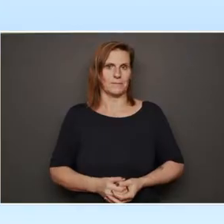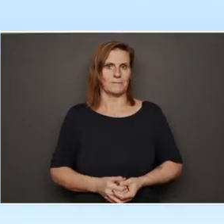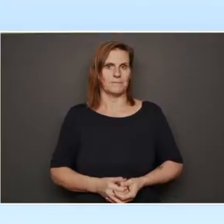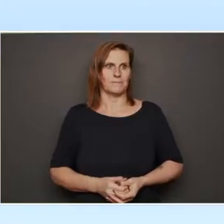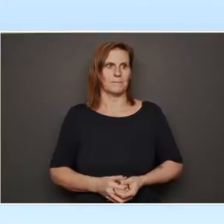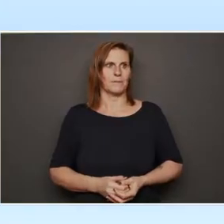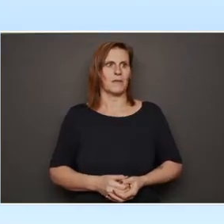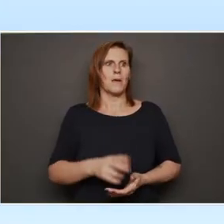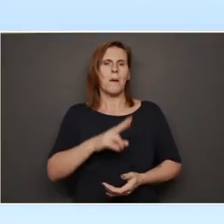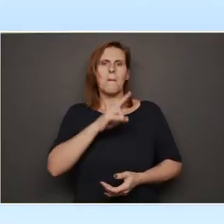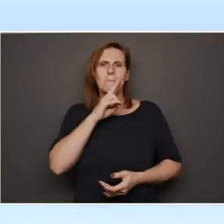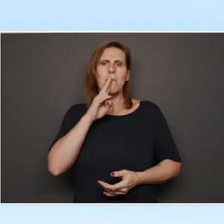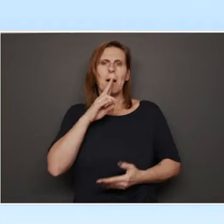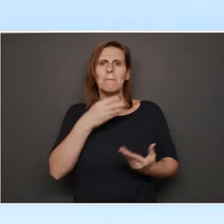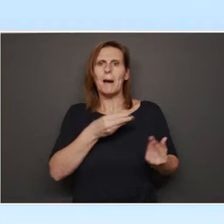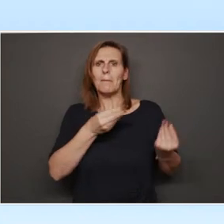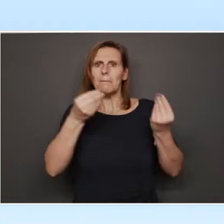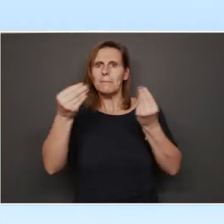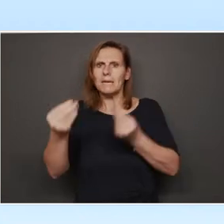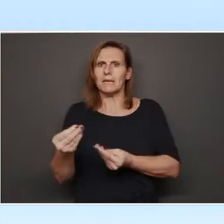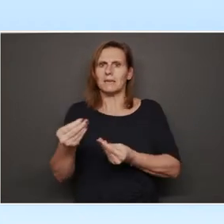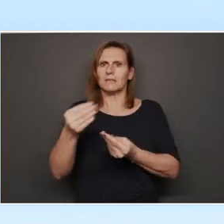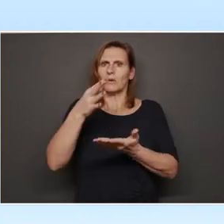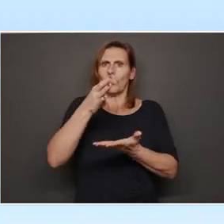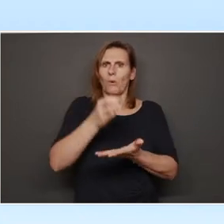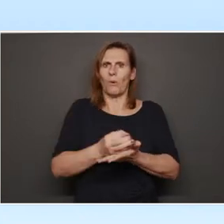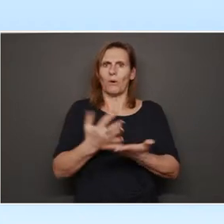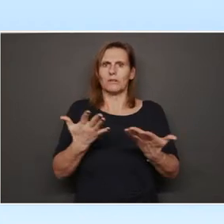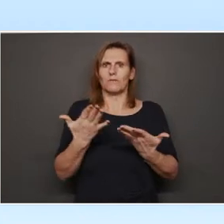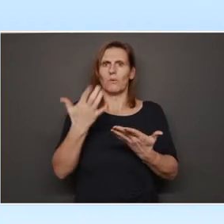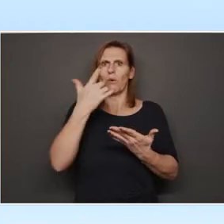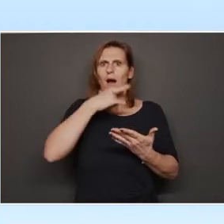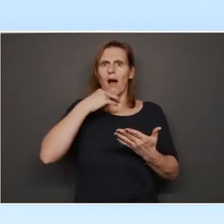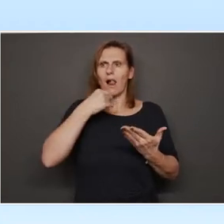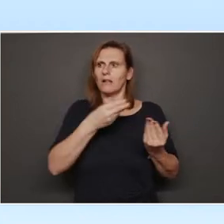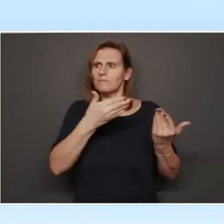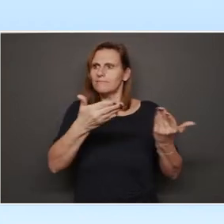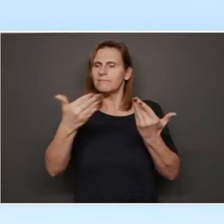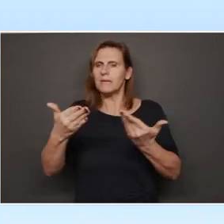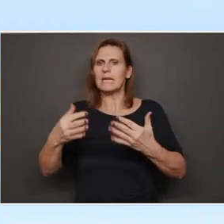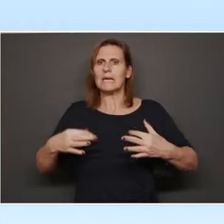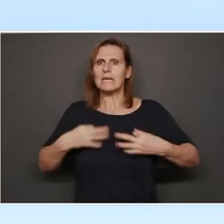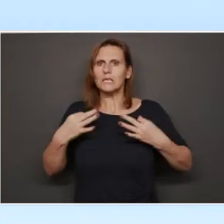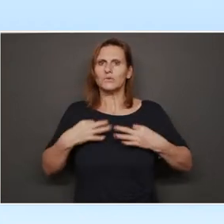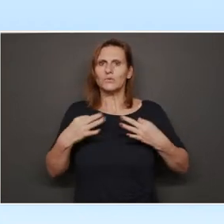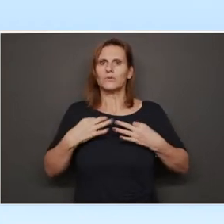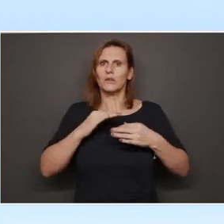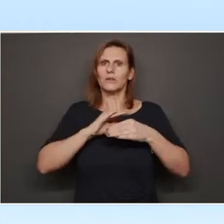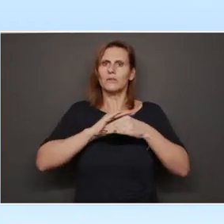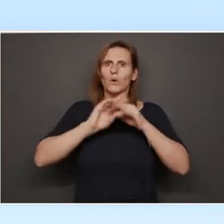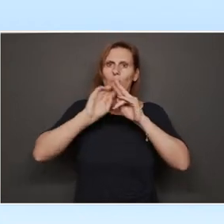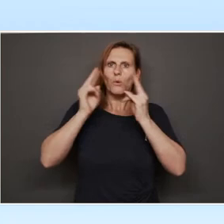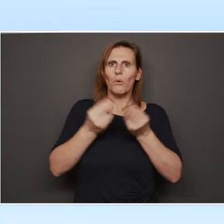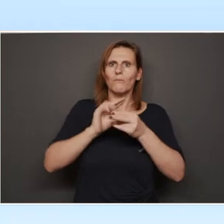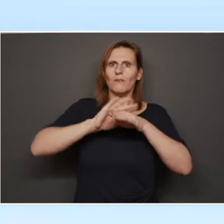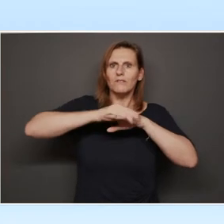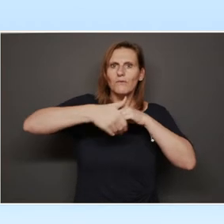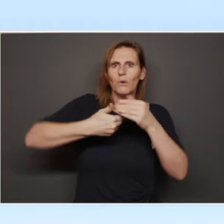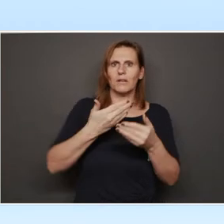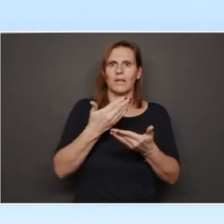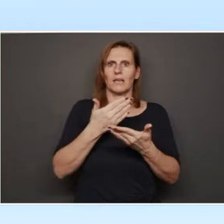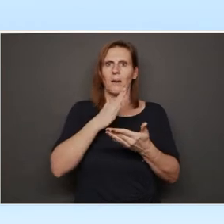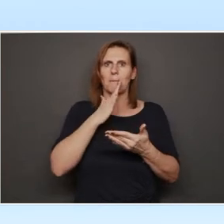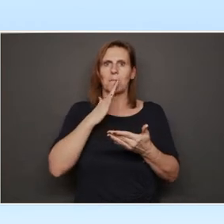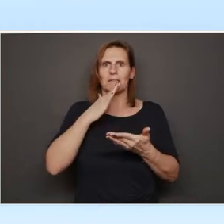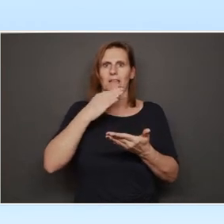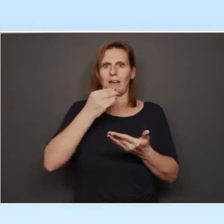Mama Bringts mit seinem Standort in Hall bietet einen gesunden und umweltfreundlichen Mittagstisch. Dem Betrieb ist es wichtig,